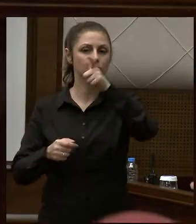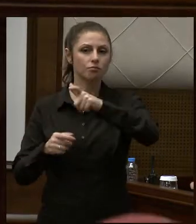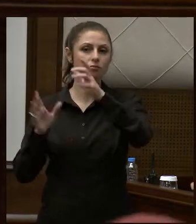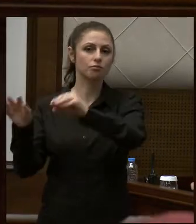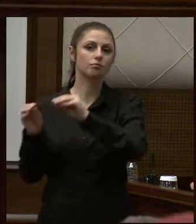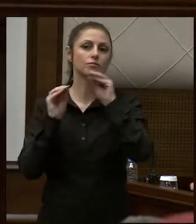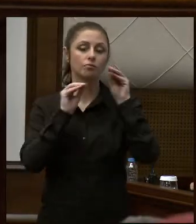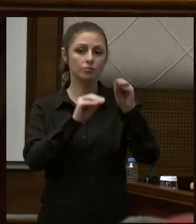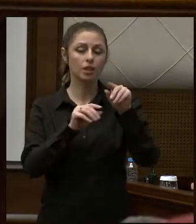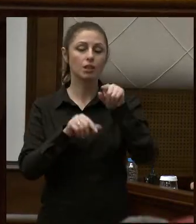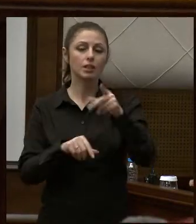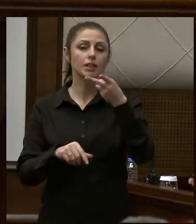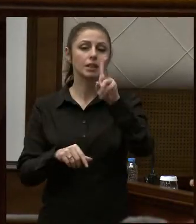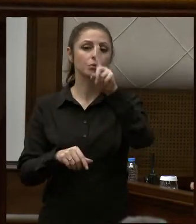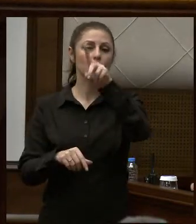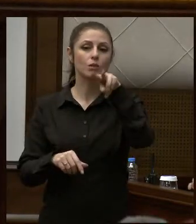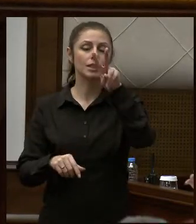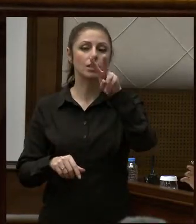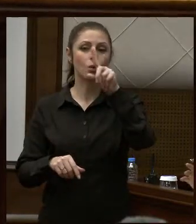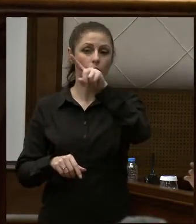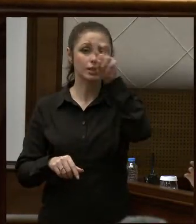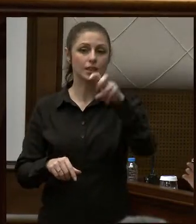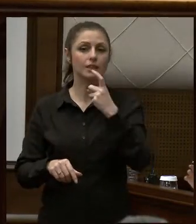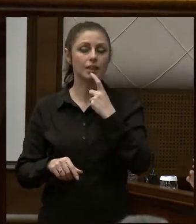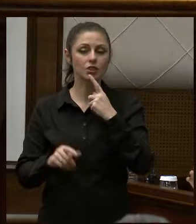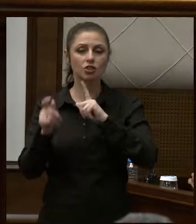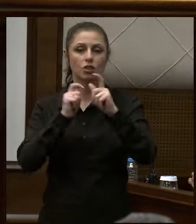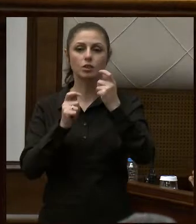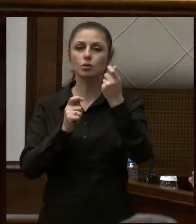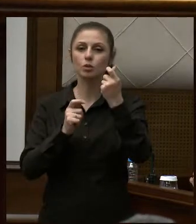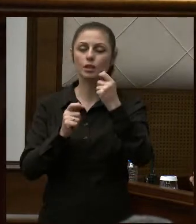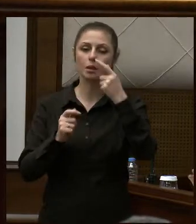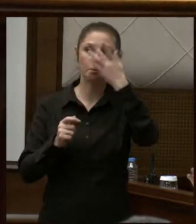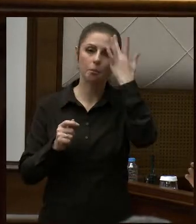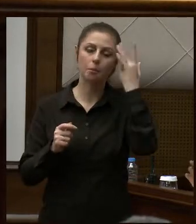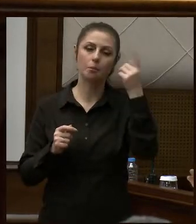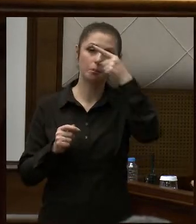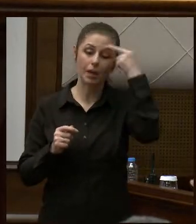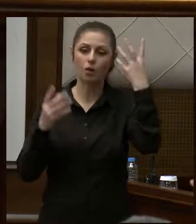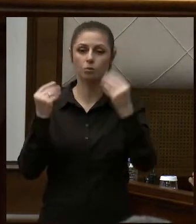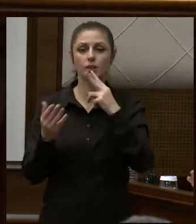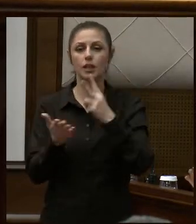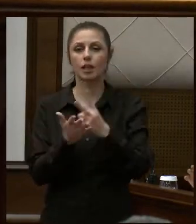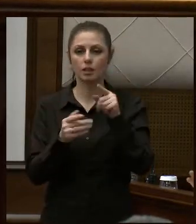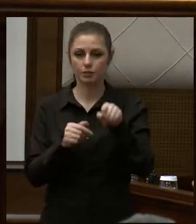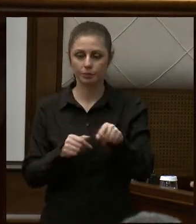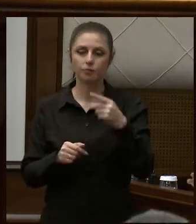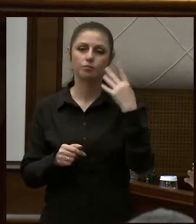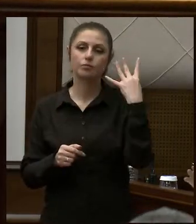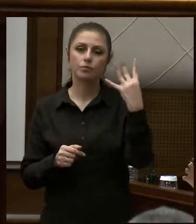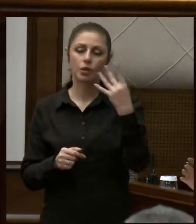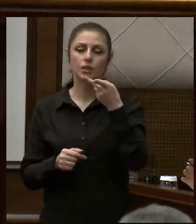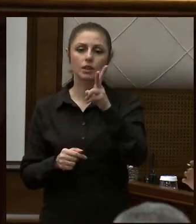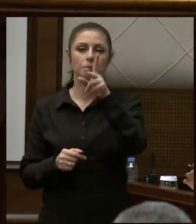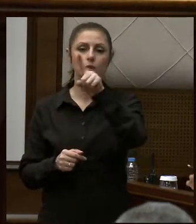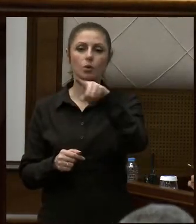ve 2018 yılı sözleşme ücretlerinin belirlenmesi hususunun karara bağlanması. 4. 2017